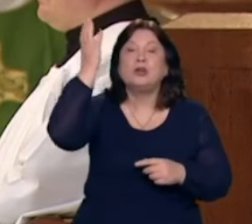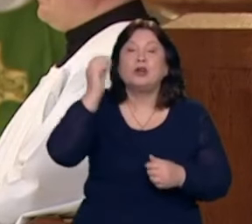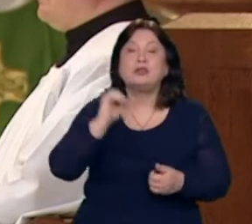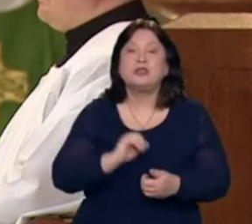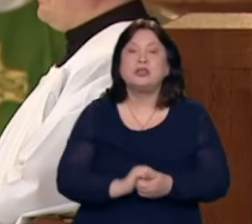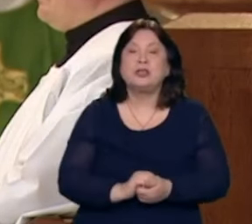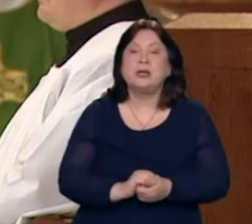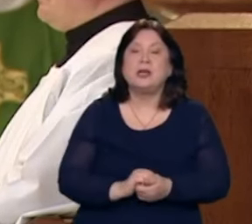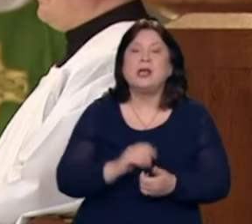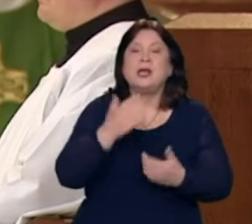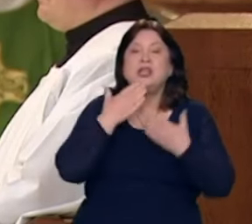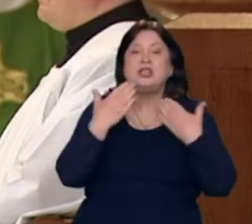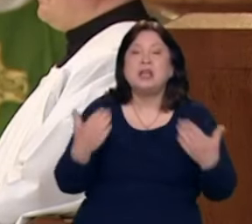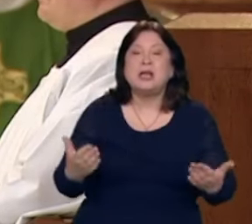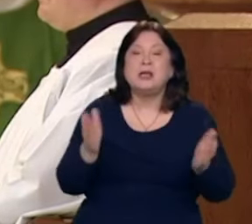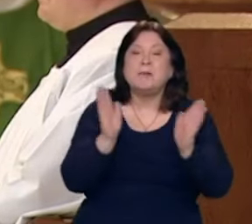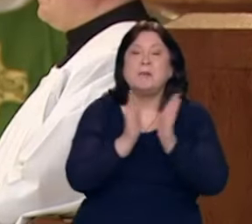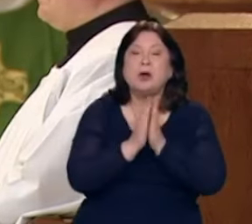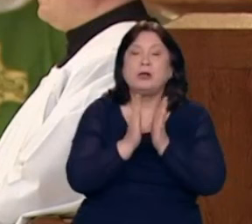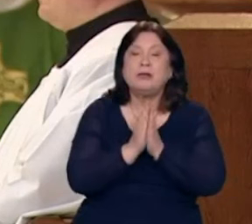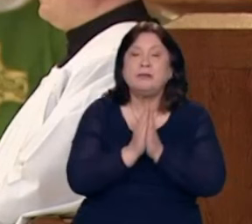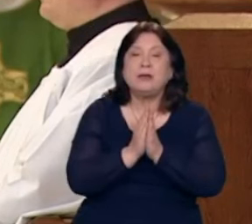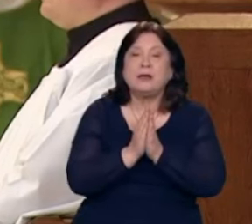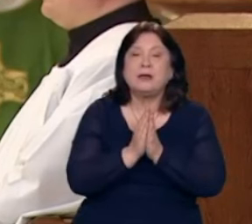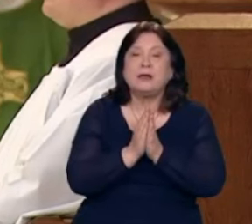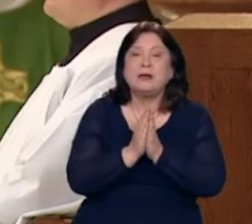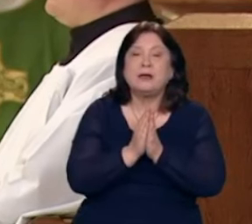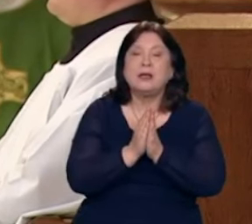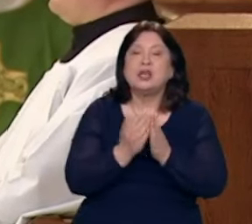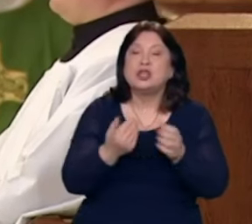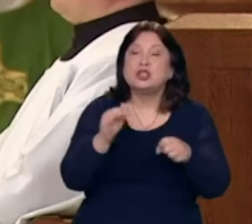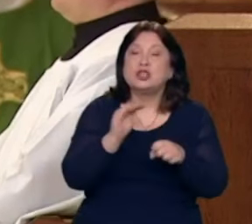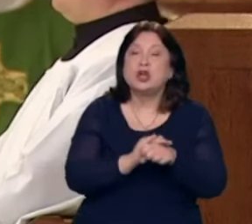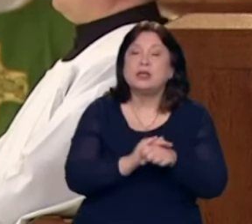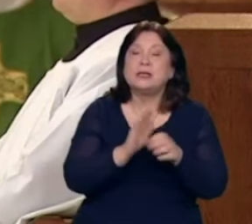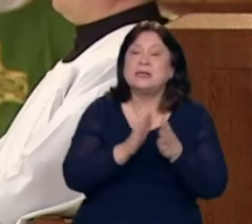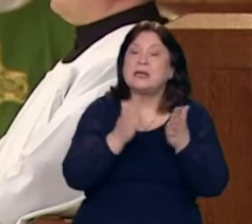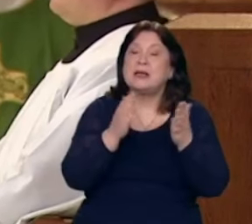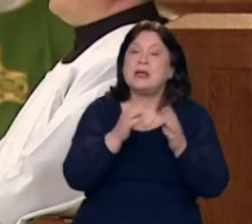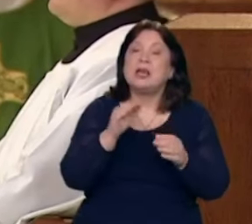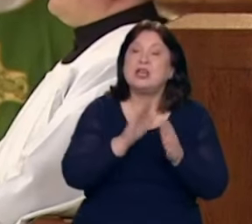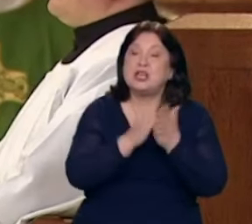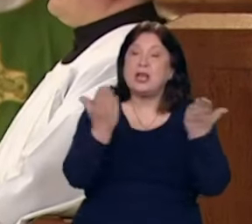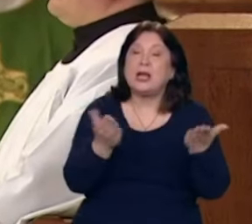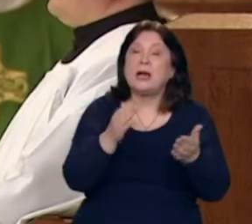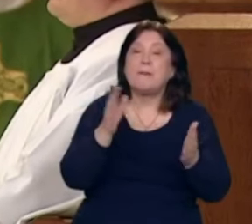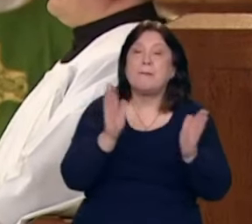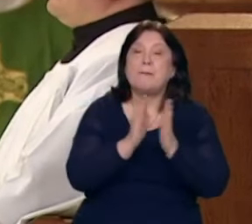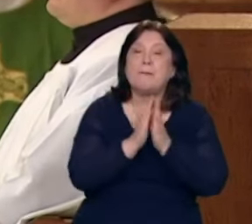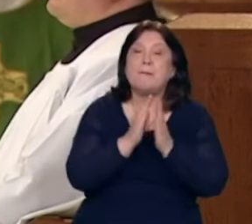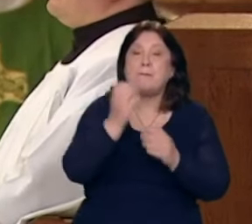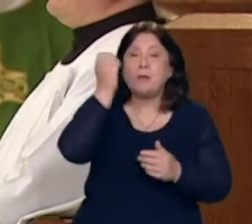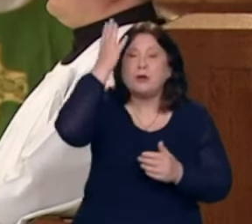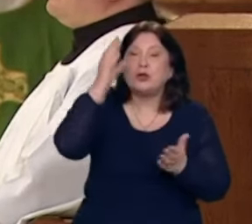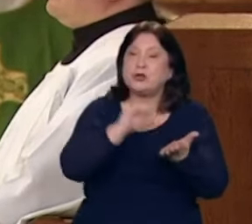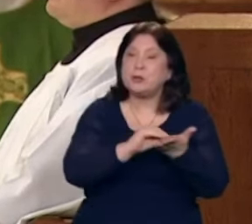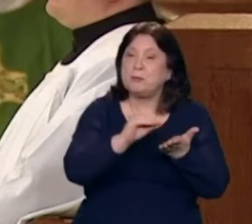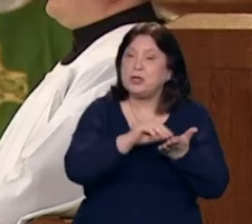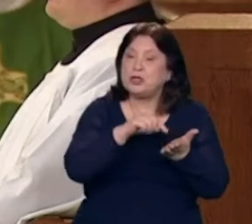to właśnie dzięki tej modlitwie zgodnie z księgą mądrości Jan Paweł